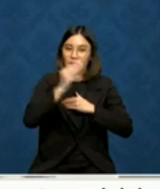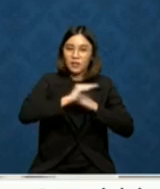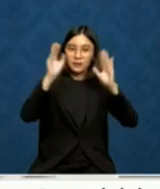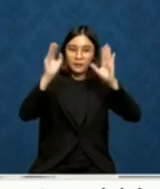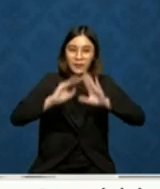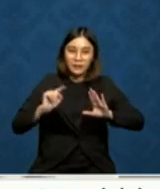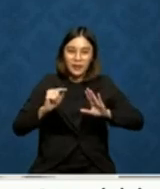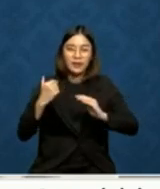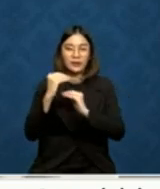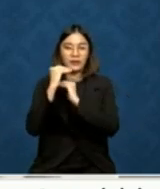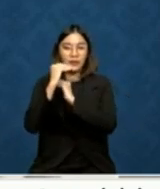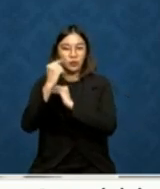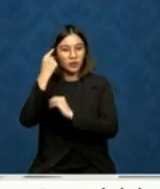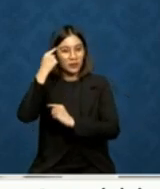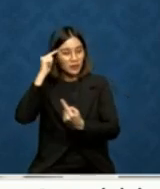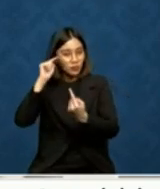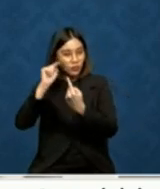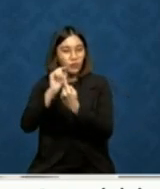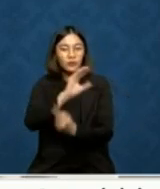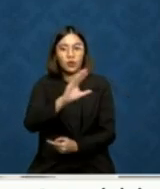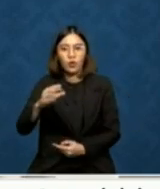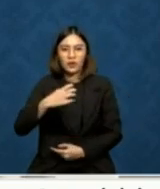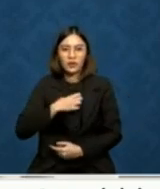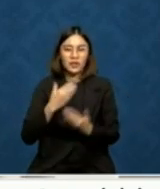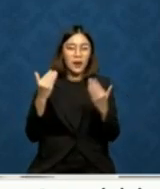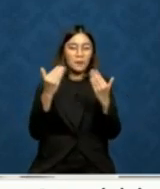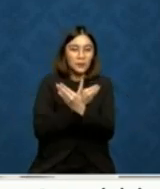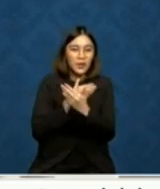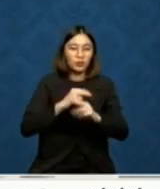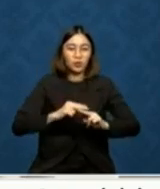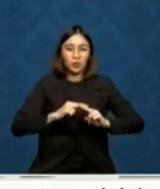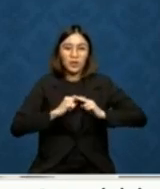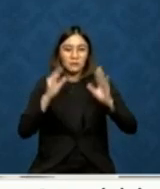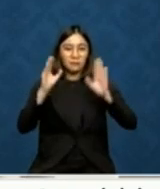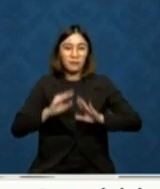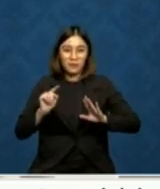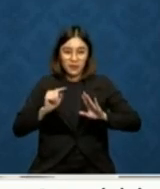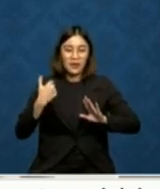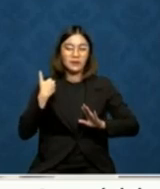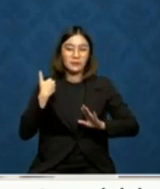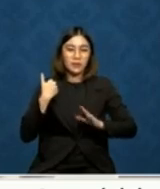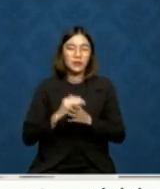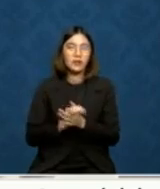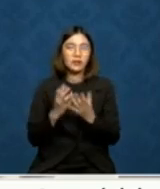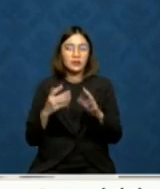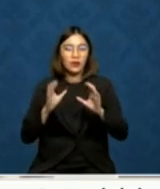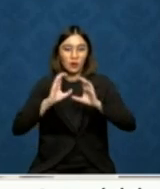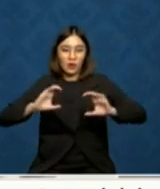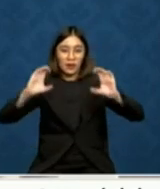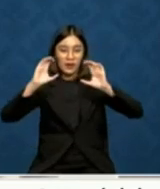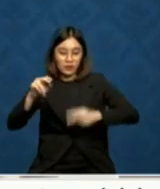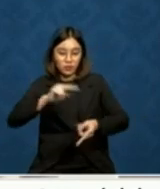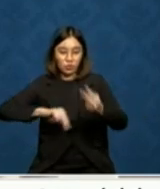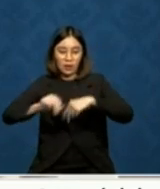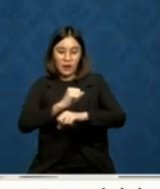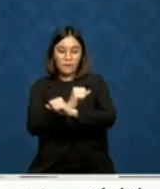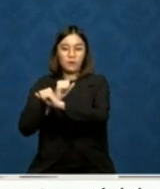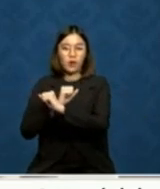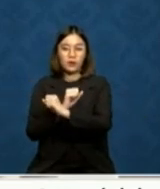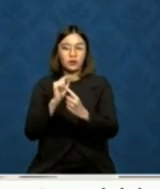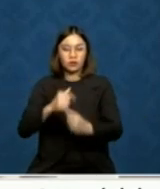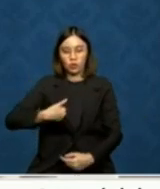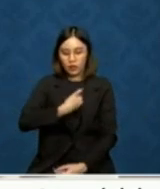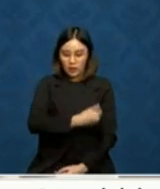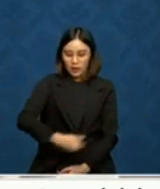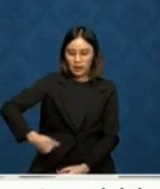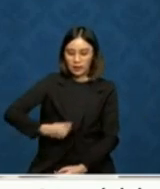ขามีการกำหนดเจตจำนงตัวเองว่าเขาต้องการเปลี่ยนแปลงตัวเองเป็นแบบไหนและการที่รัฐให้การคุ้มครองร่างกาย